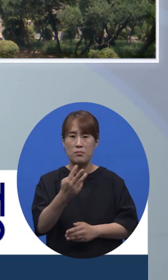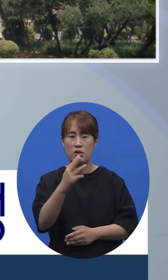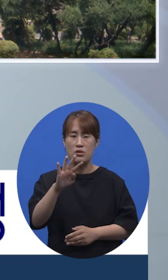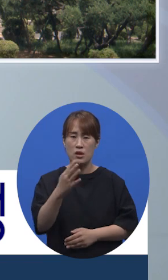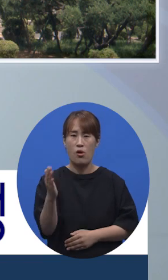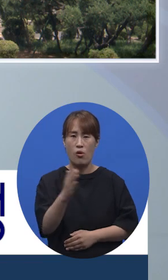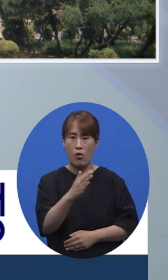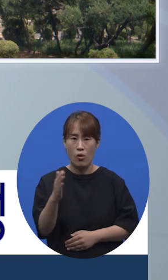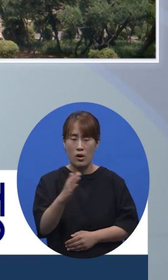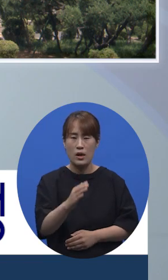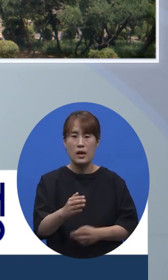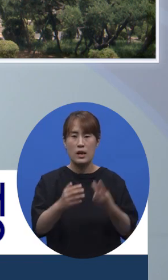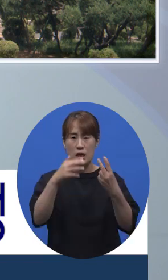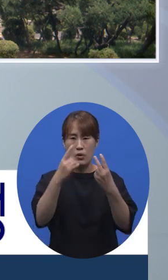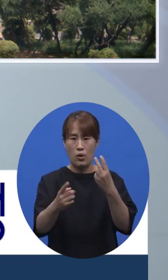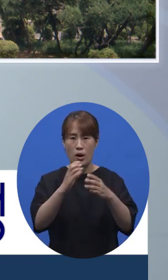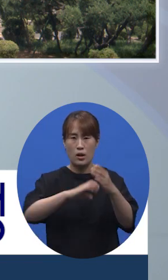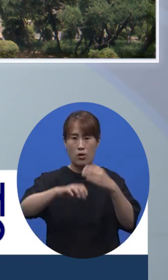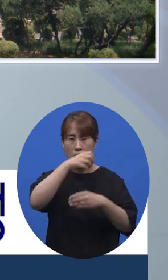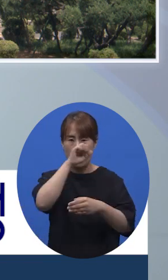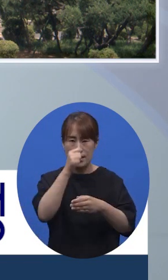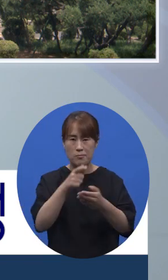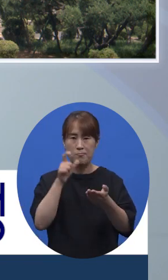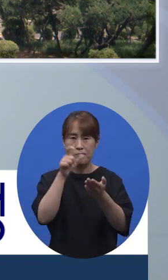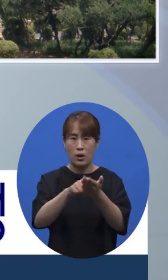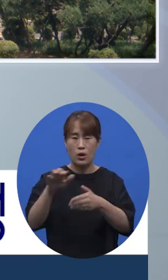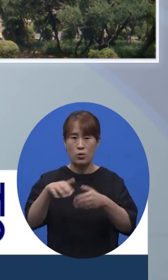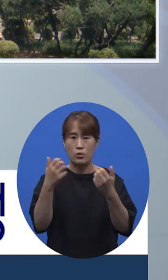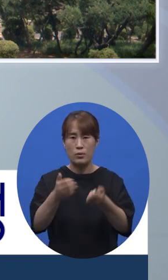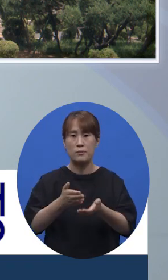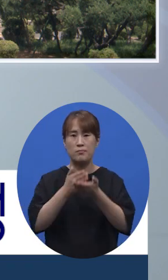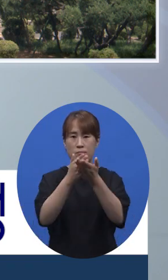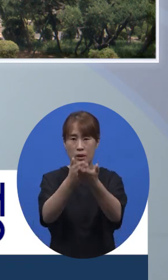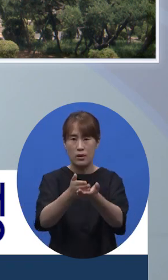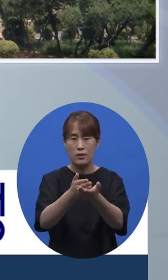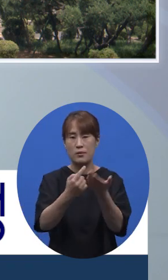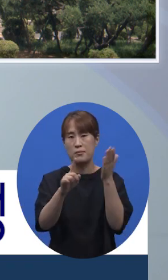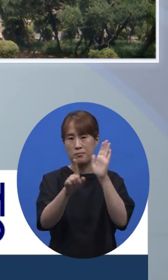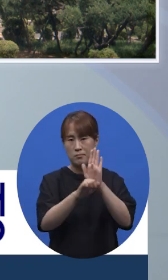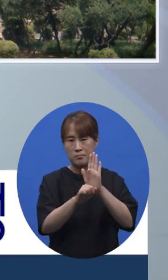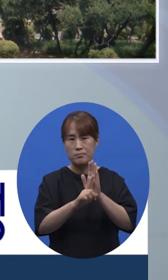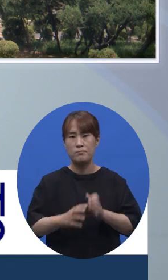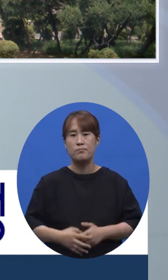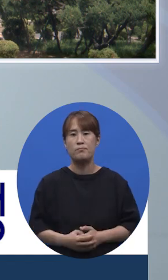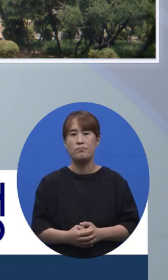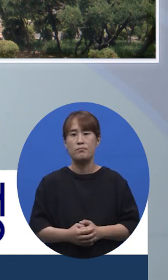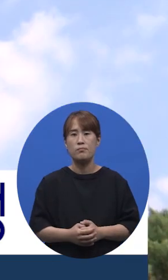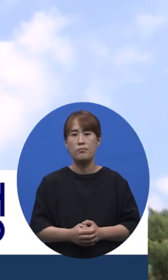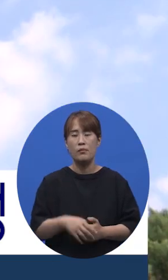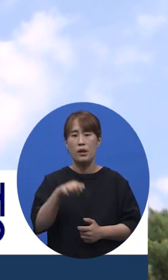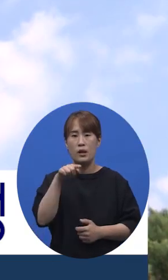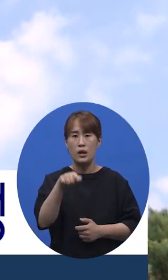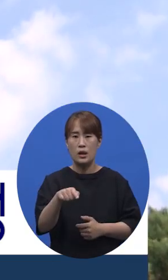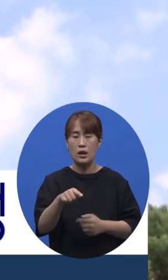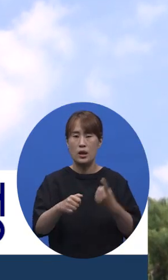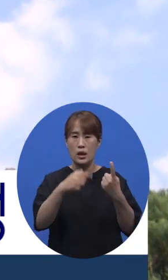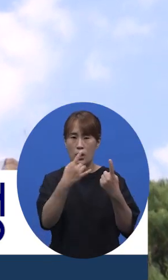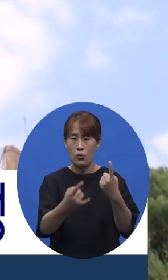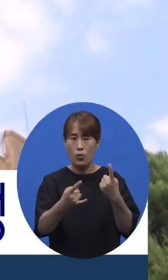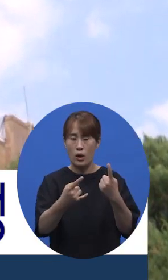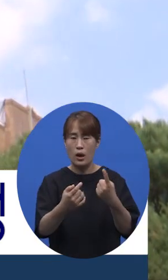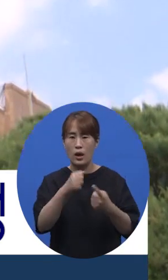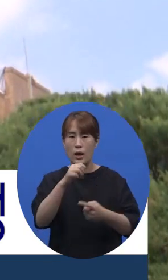3440 5억원의 j 추경 예산안을 편성해 도의회에 제출했다 고 밝혔습니다 이는